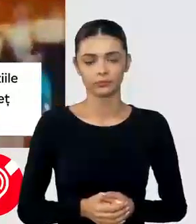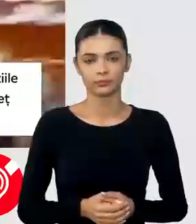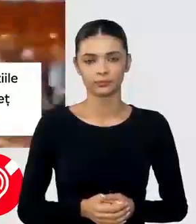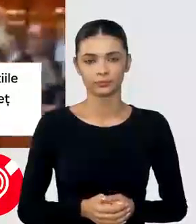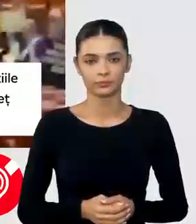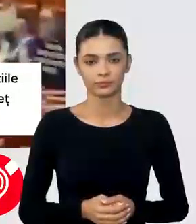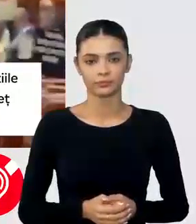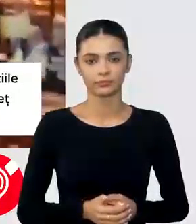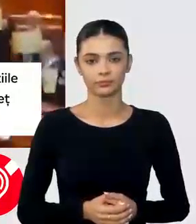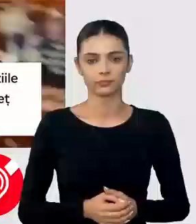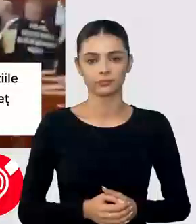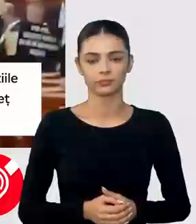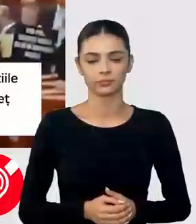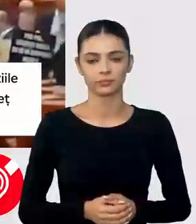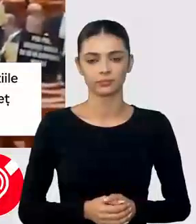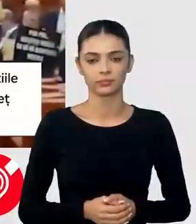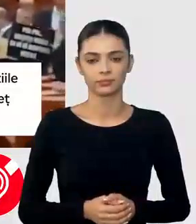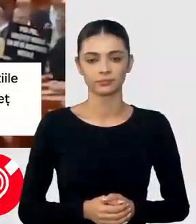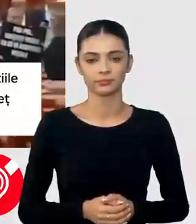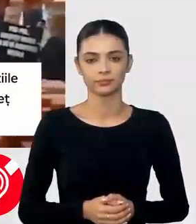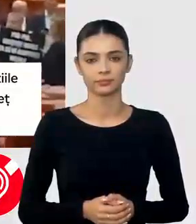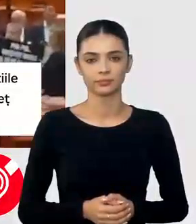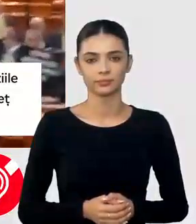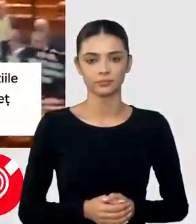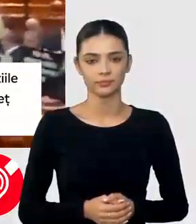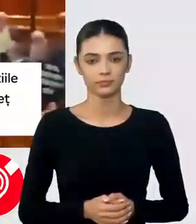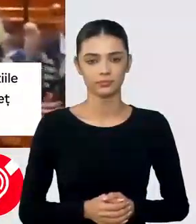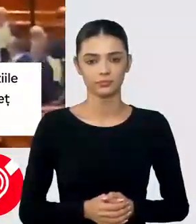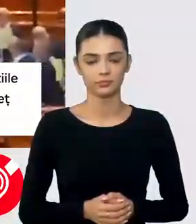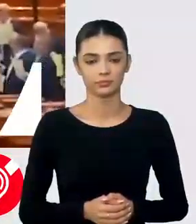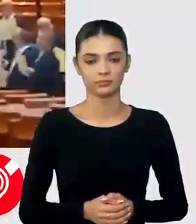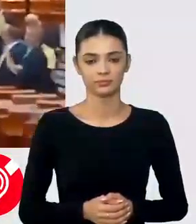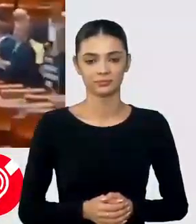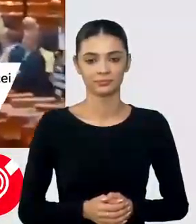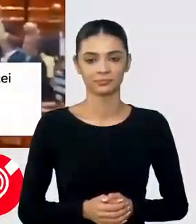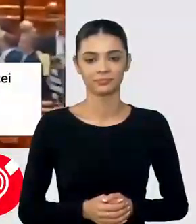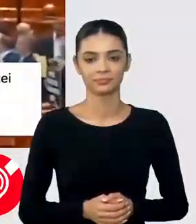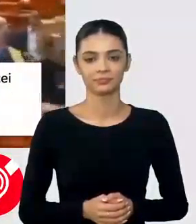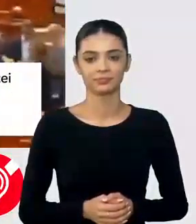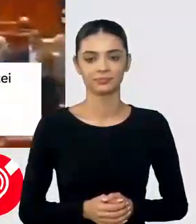AUR și Ciolacu, zici că îl susțin, vezi? Uite ce frumoasă!